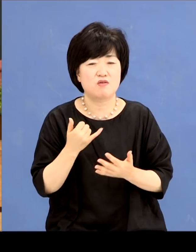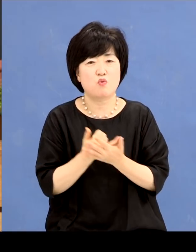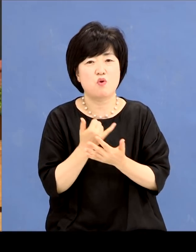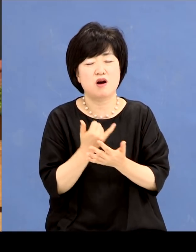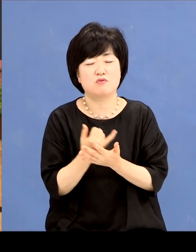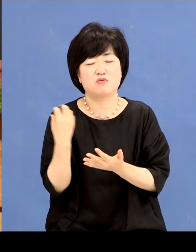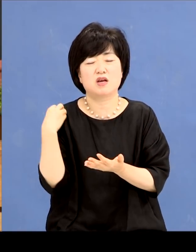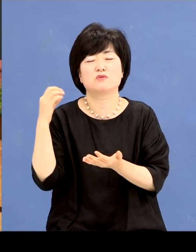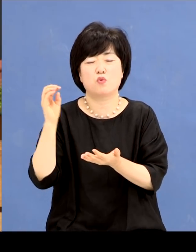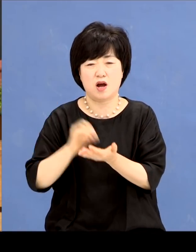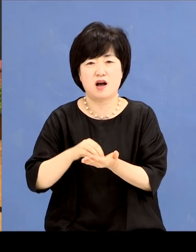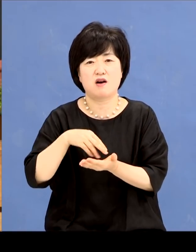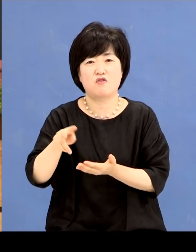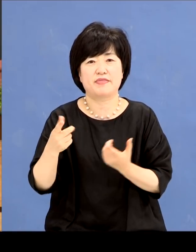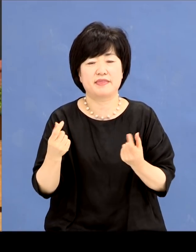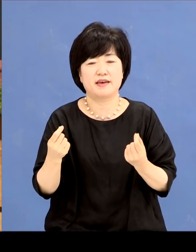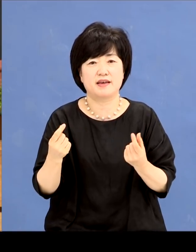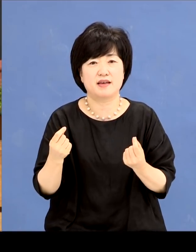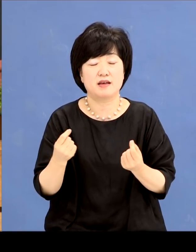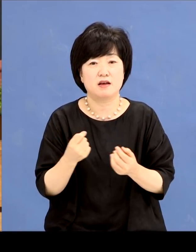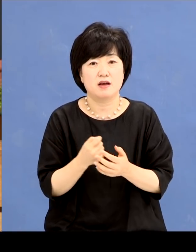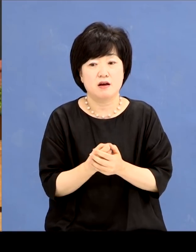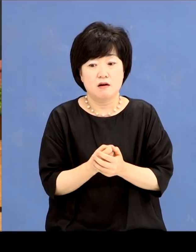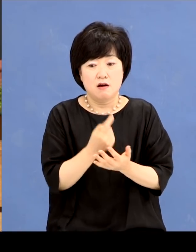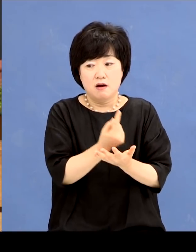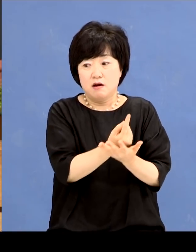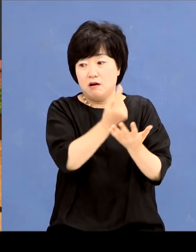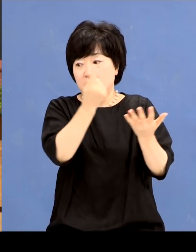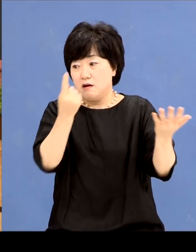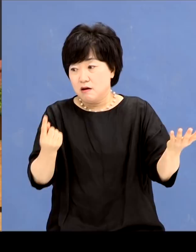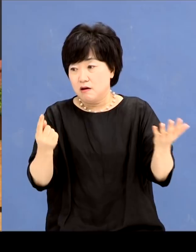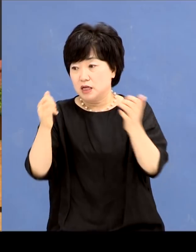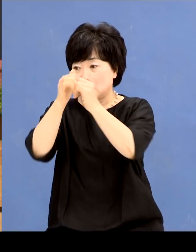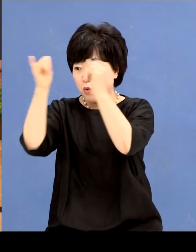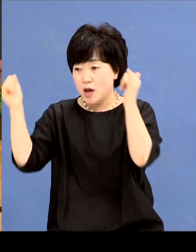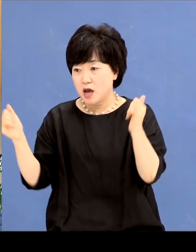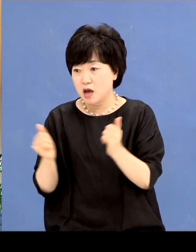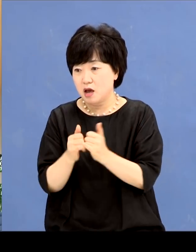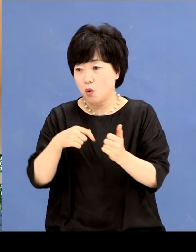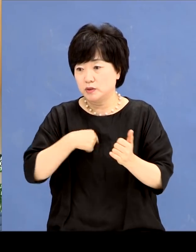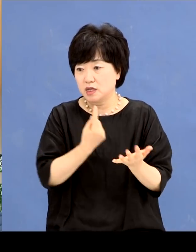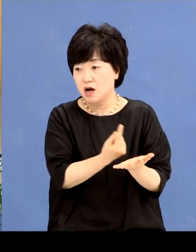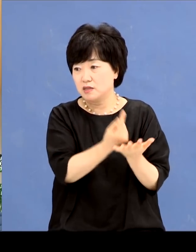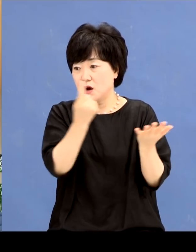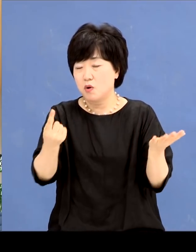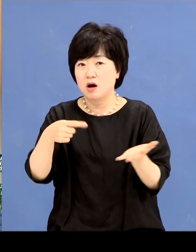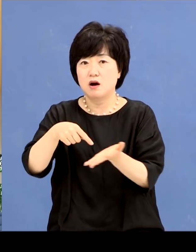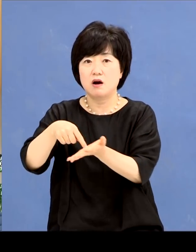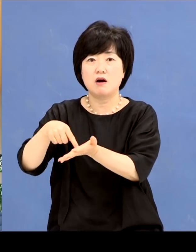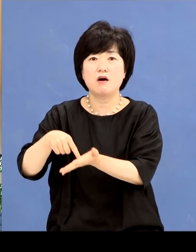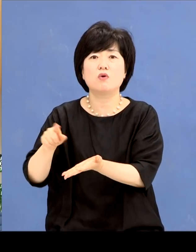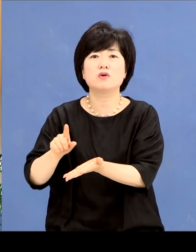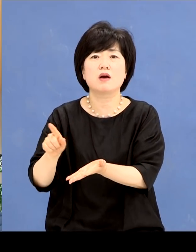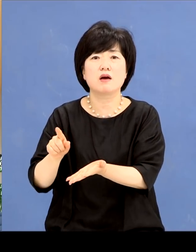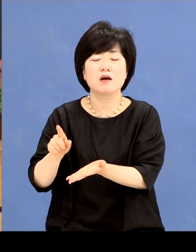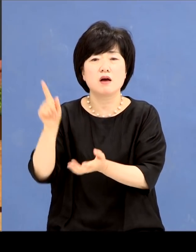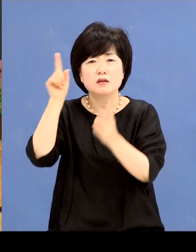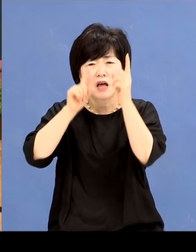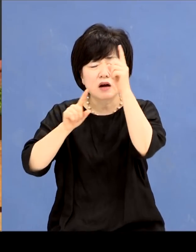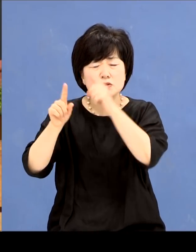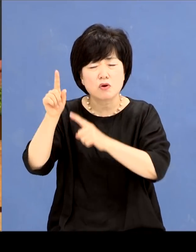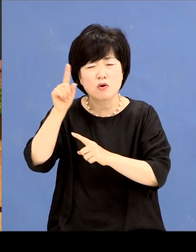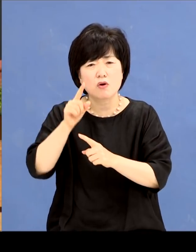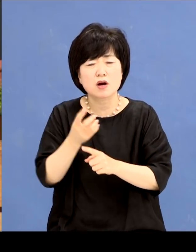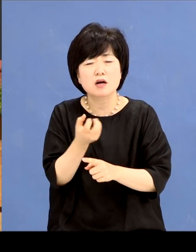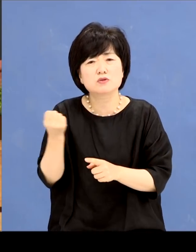퇴소를 앞두고 그런 현장을 목격하셨으니까 네. 이제 퇴소를 하게 되면 사회에 혼자 홀로서기를 해야 그렇죠. 되잖아요. 네. 그런